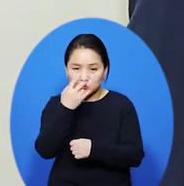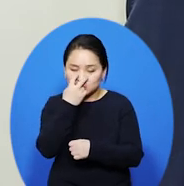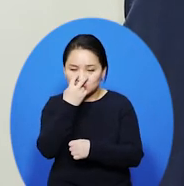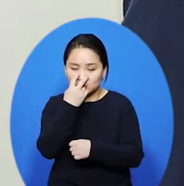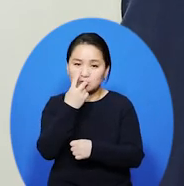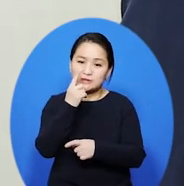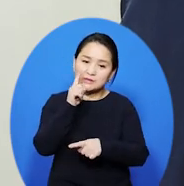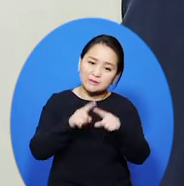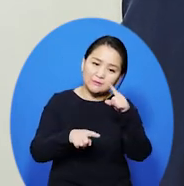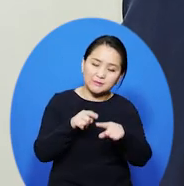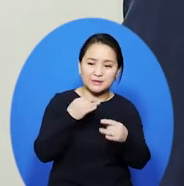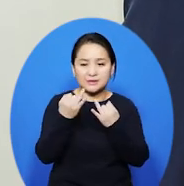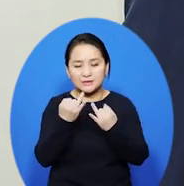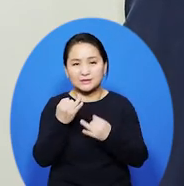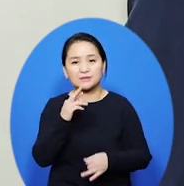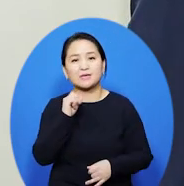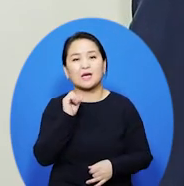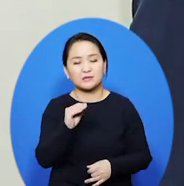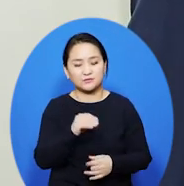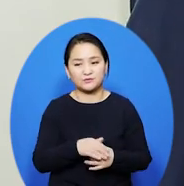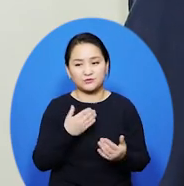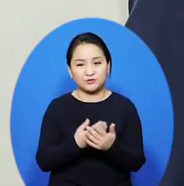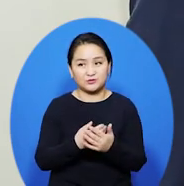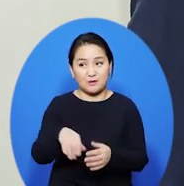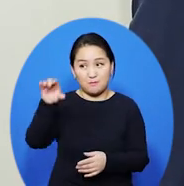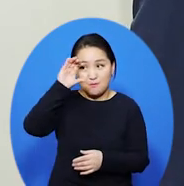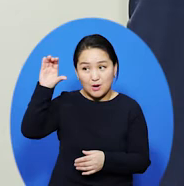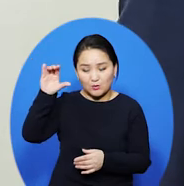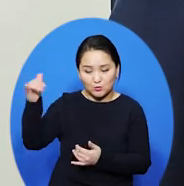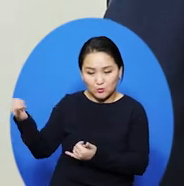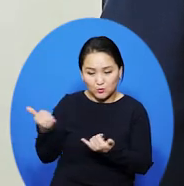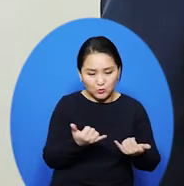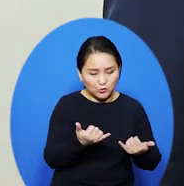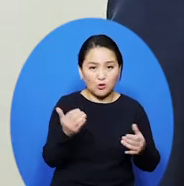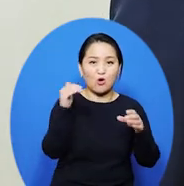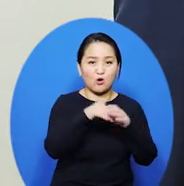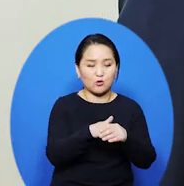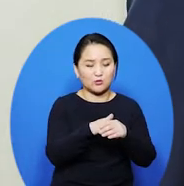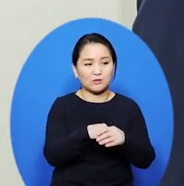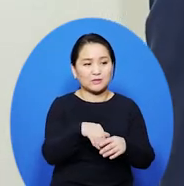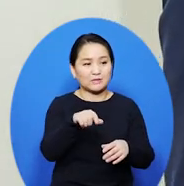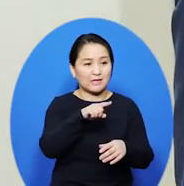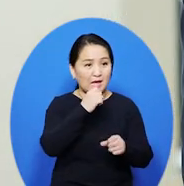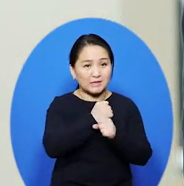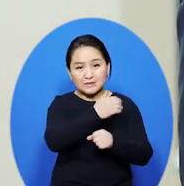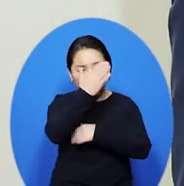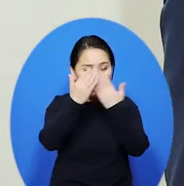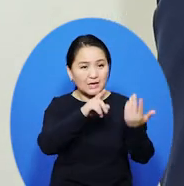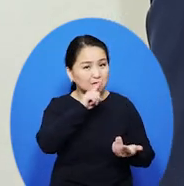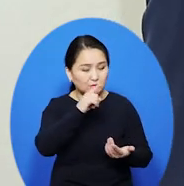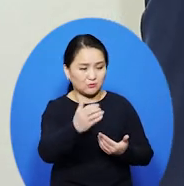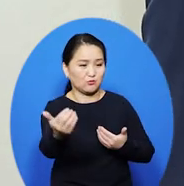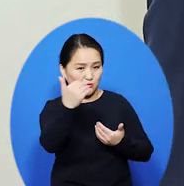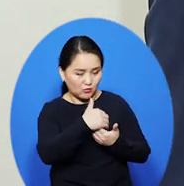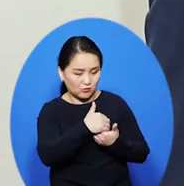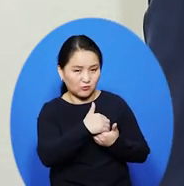ямар ярилцлага яаж явуулдığım гэхүн бидний тодорхой ажил олгогч байгууллагуудыг урьж оролцуулаад мөн ажил хийж байгаа залуучуудыг